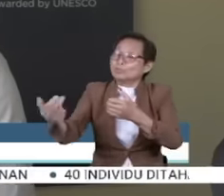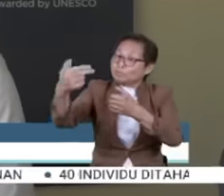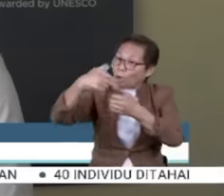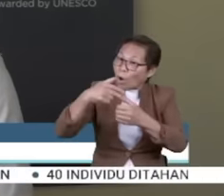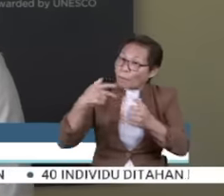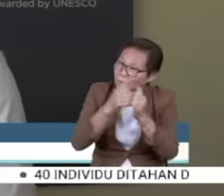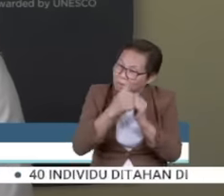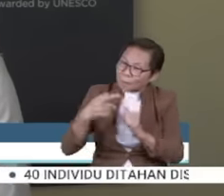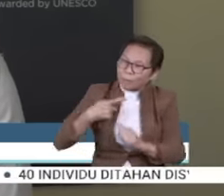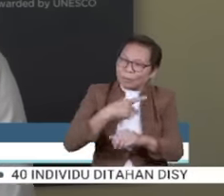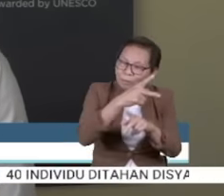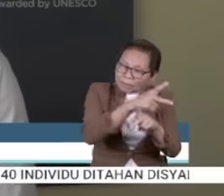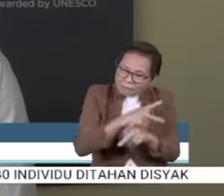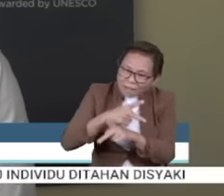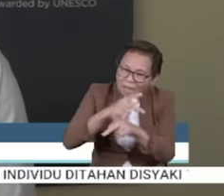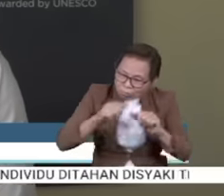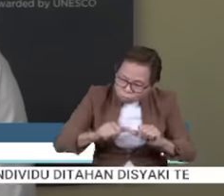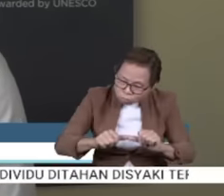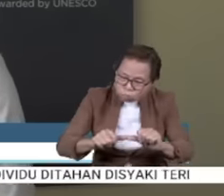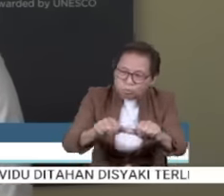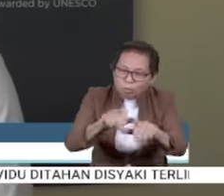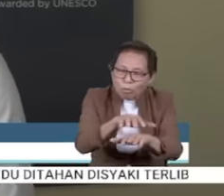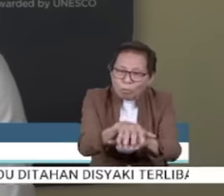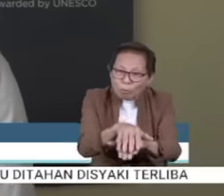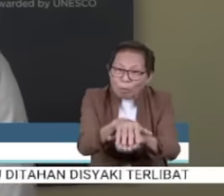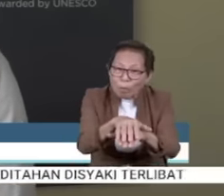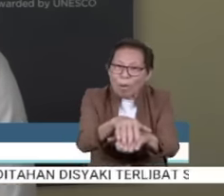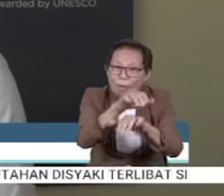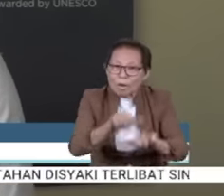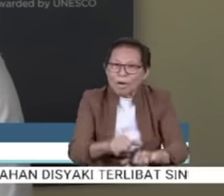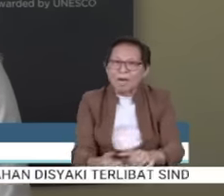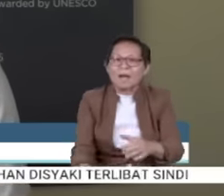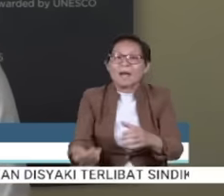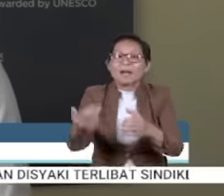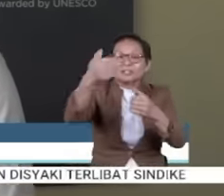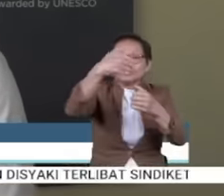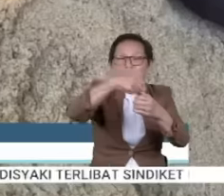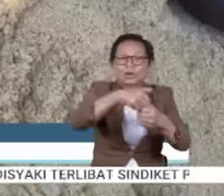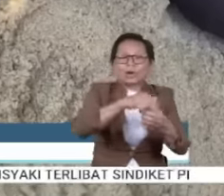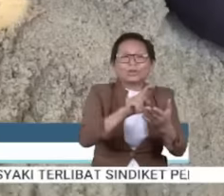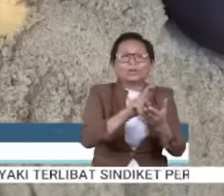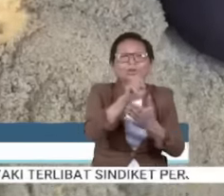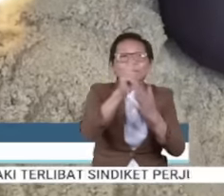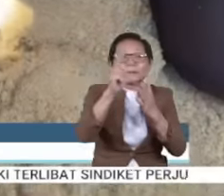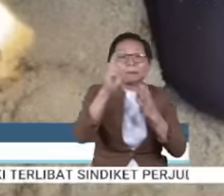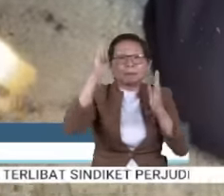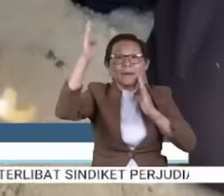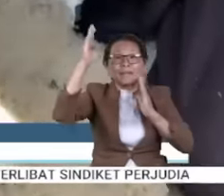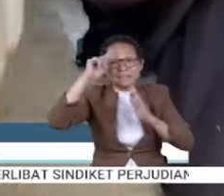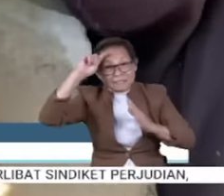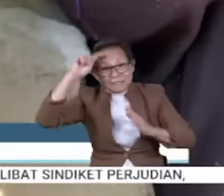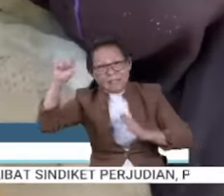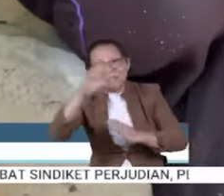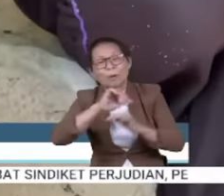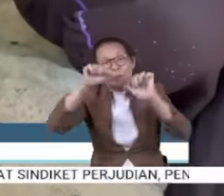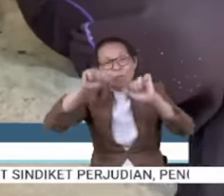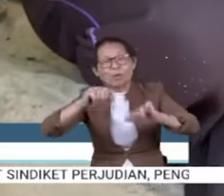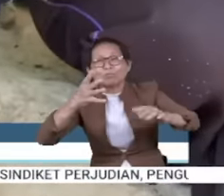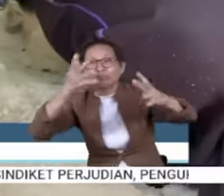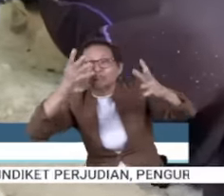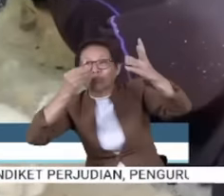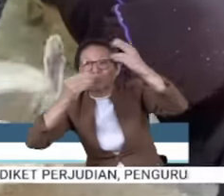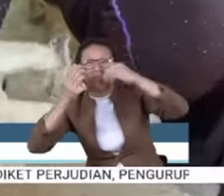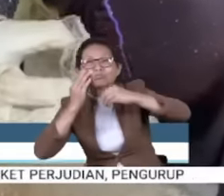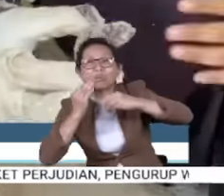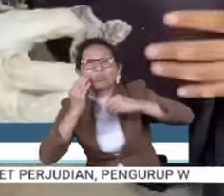memelihara penyu dan mereka boleh mengambil package bersama mereka boleh mendapat pengalaman